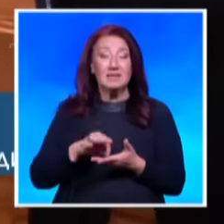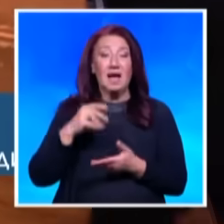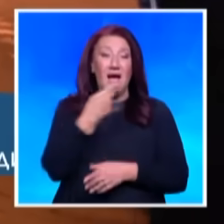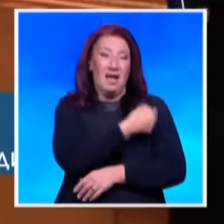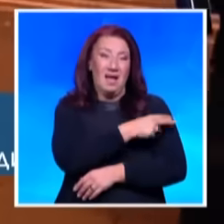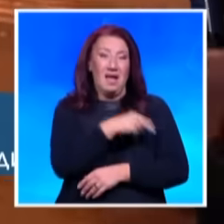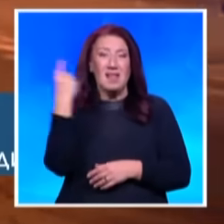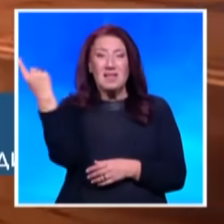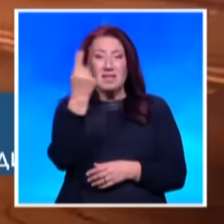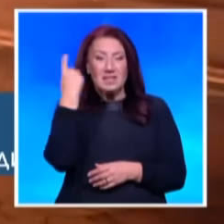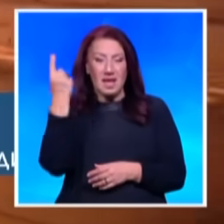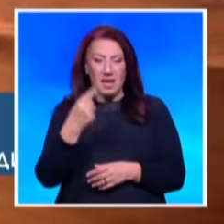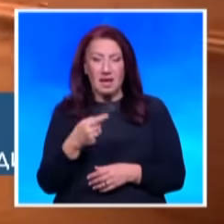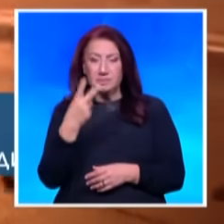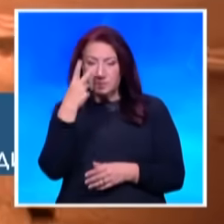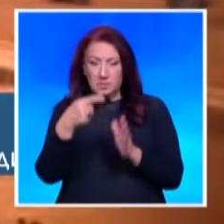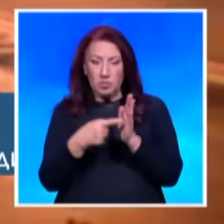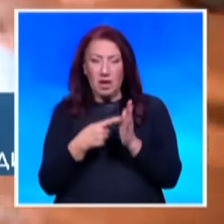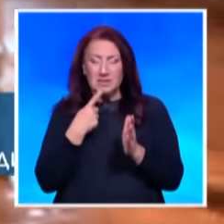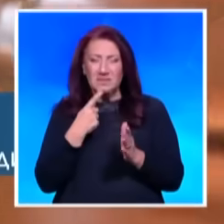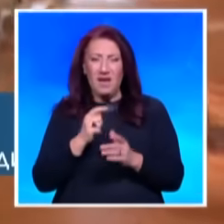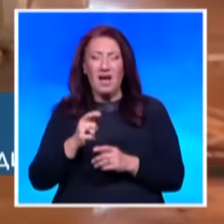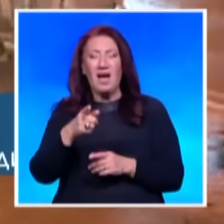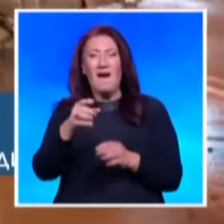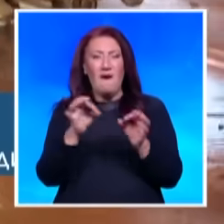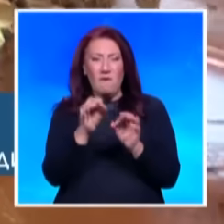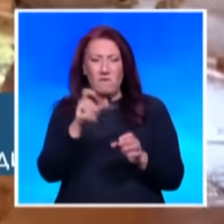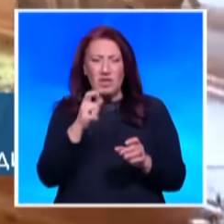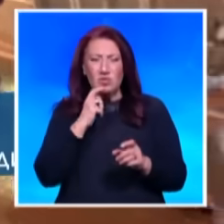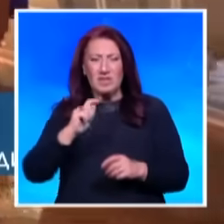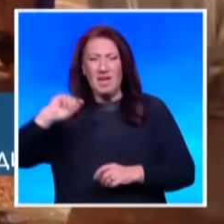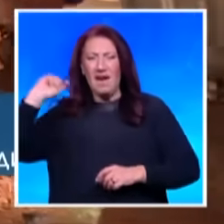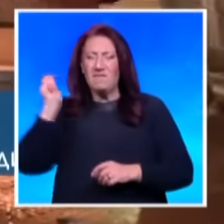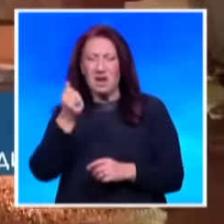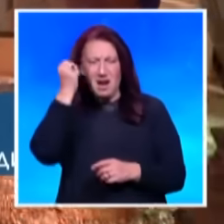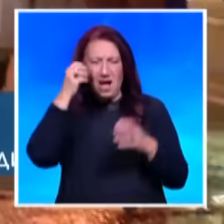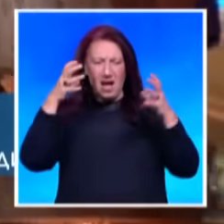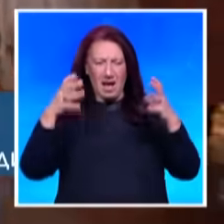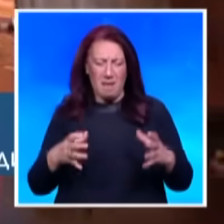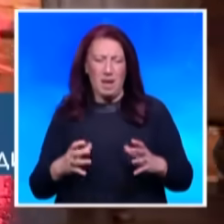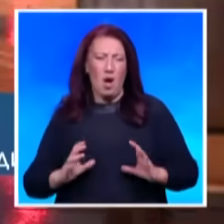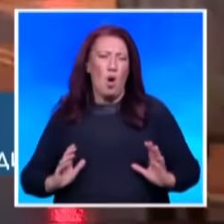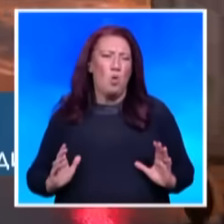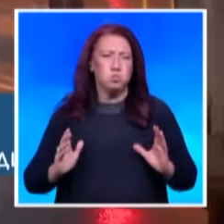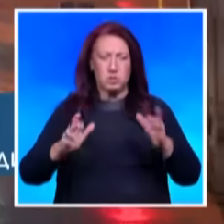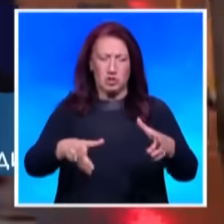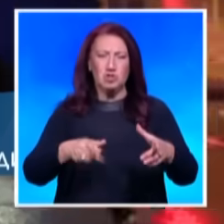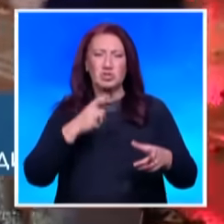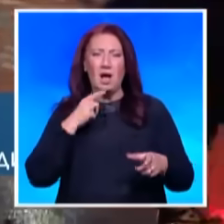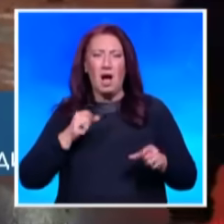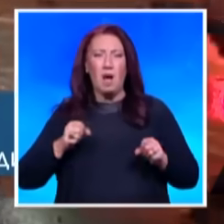и камъни, ще помоля колегата да покаже какво се случва на самите улици. Всички са борени, контейнери,